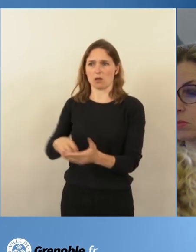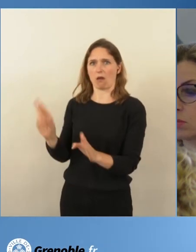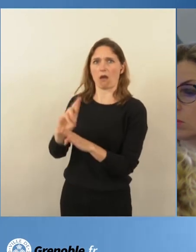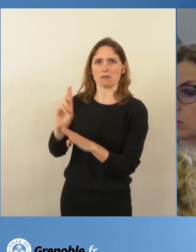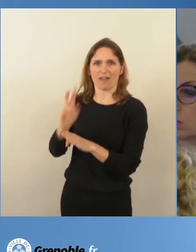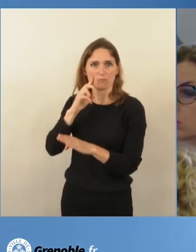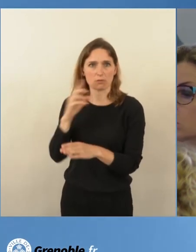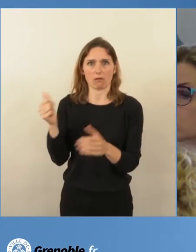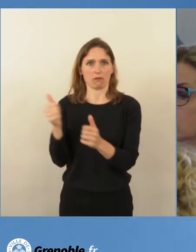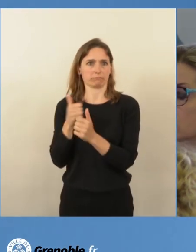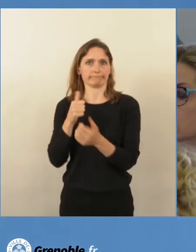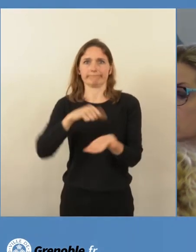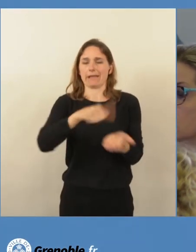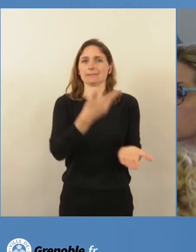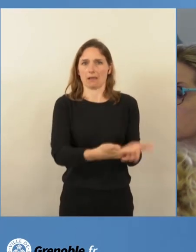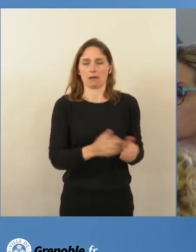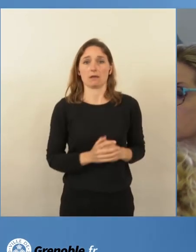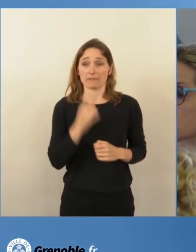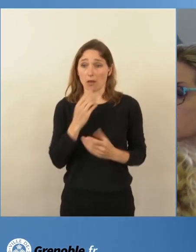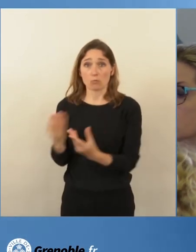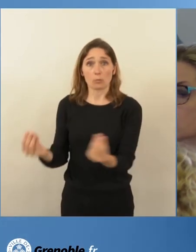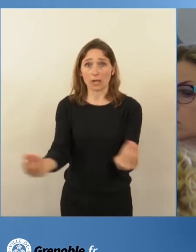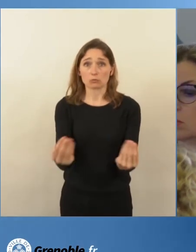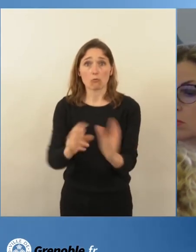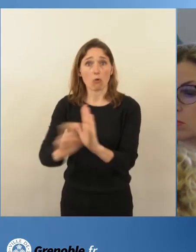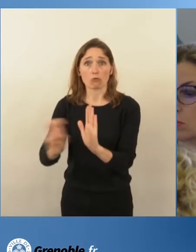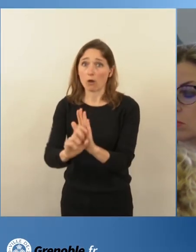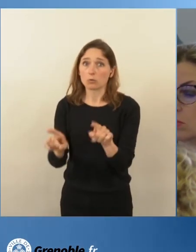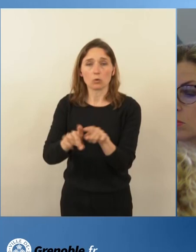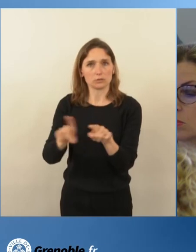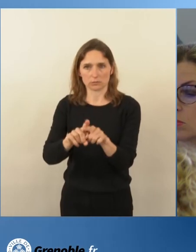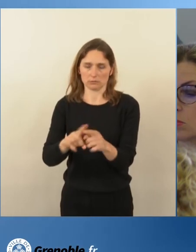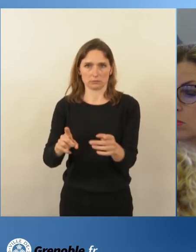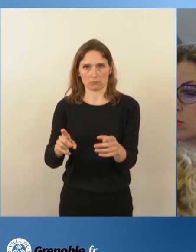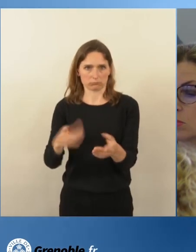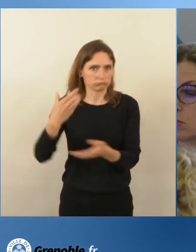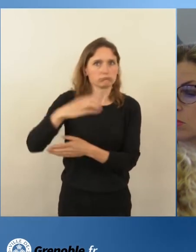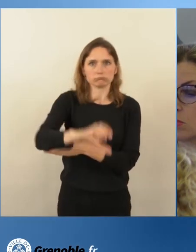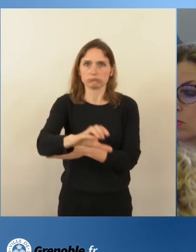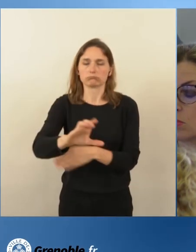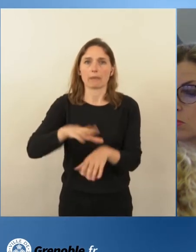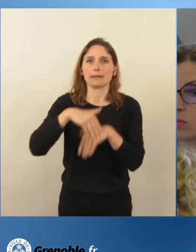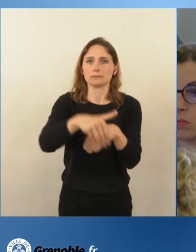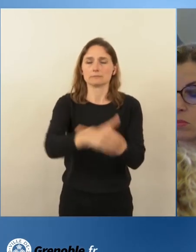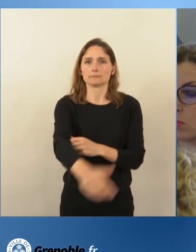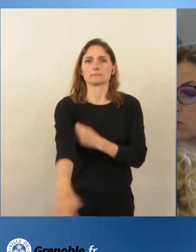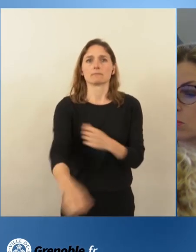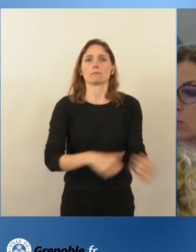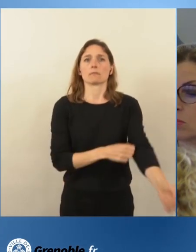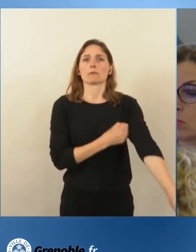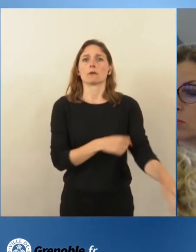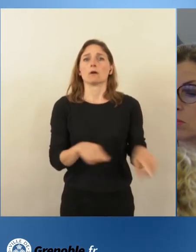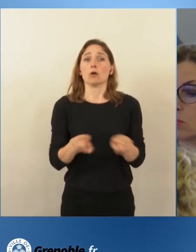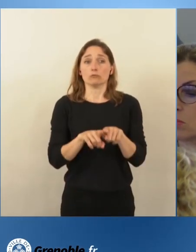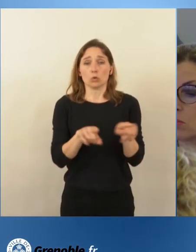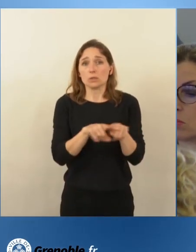contribuable peut aussi là dans ce rendu acte votre procédure à but de communication qui consiste à attaquer le plan préfectoral de